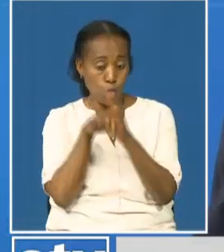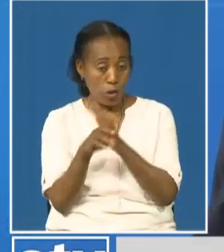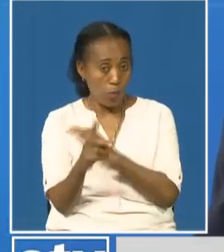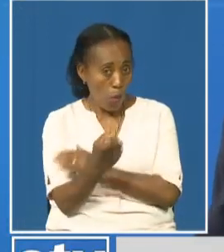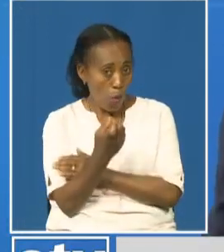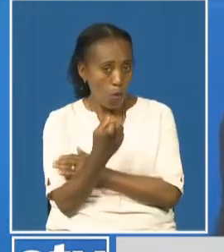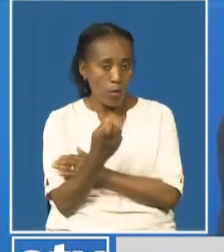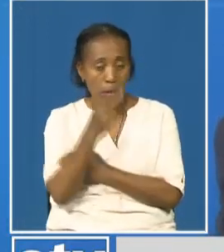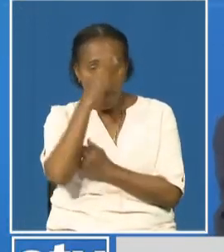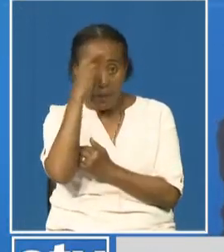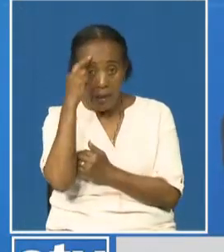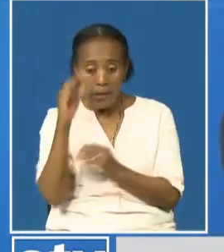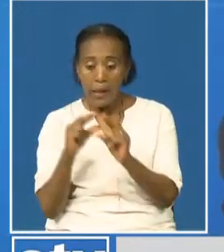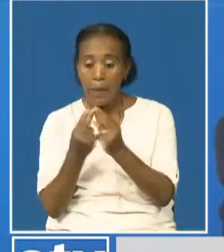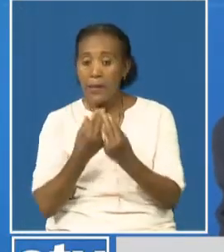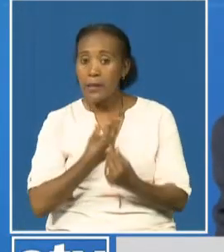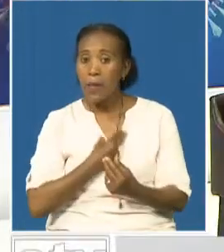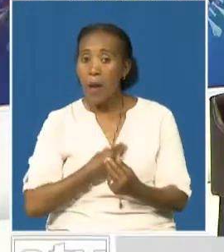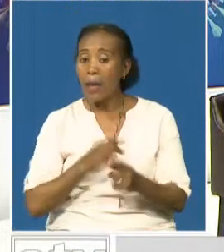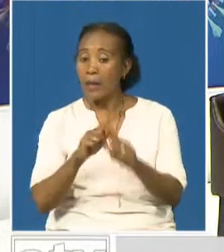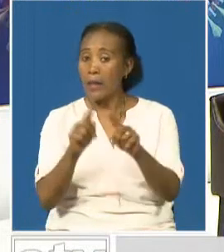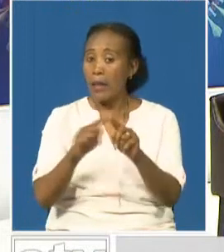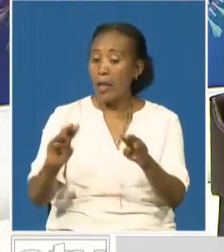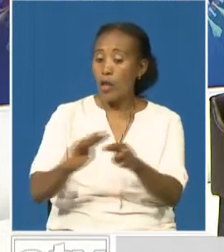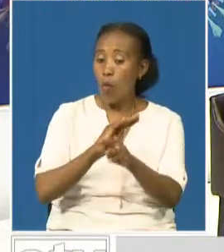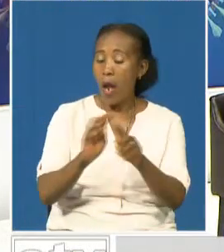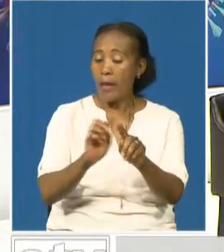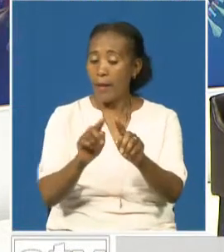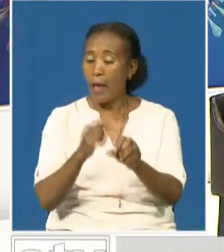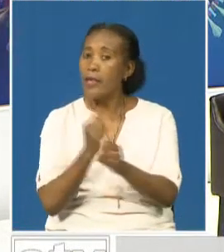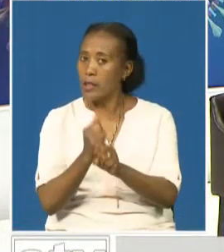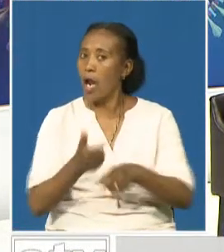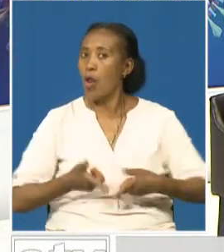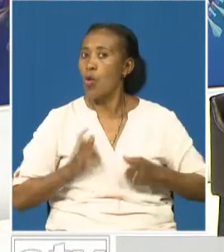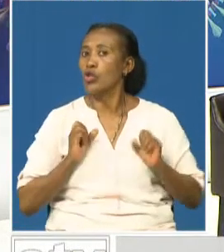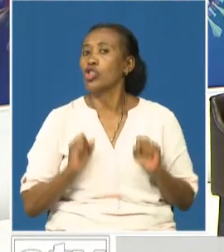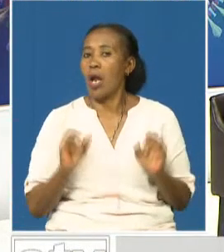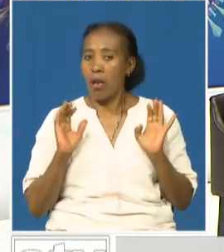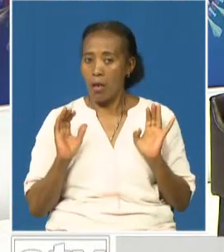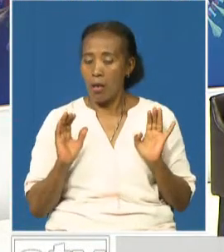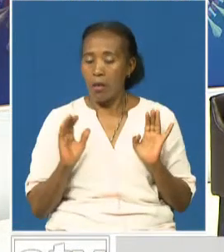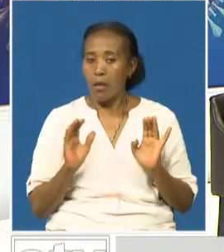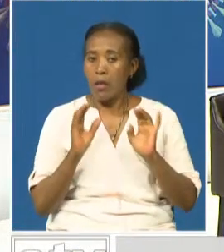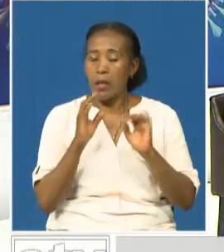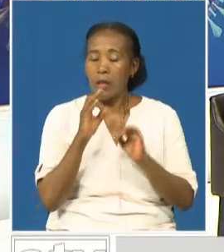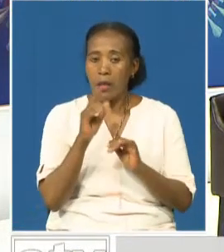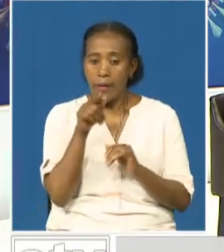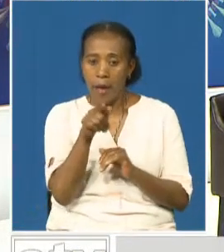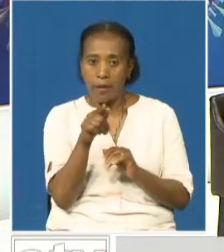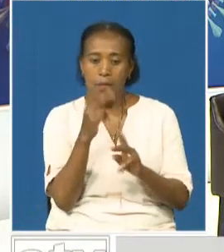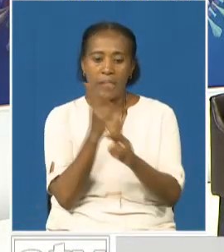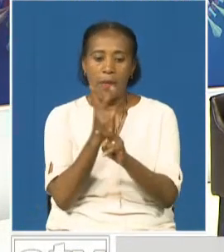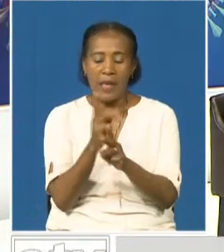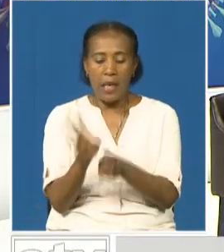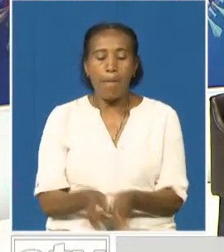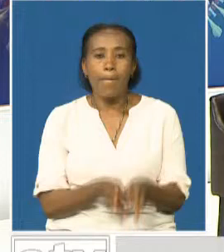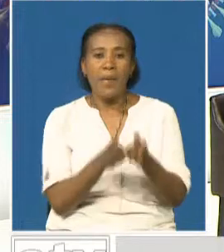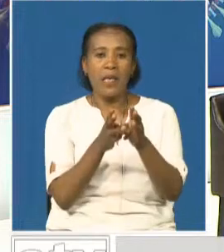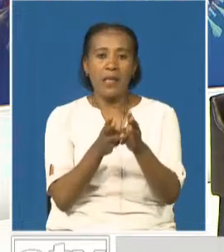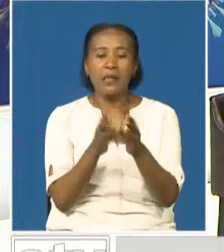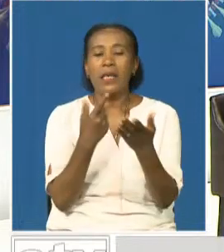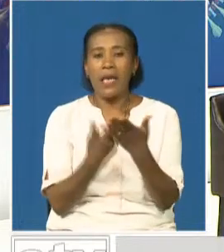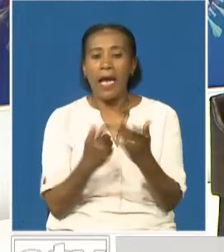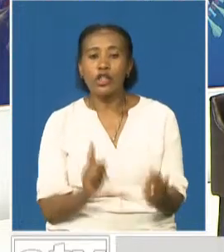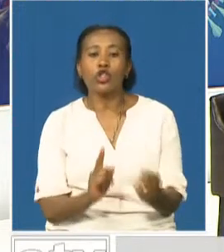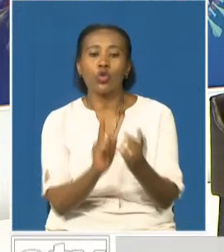ቢሆን፣ ምክንያቱም የቤተሰብ አባላት የተለያየ ሙያ የተለያየ ስራ ሊኖራቸው ስለሚችል ያንን በጠበቀ መንገድ